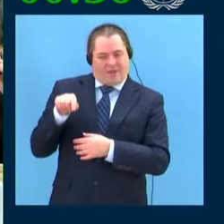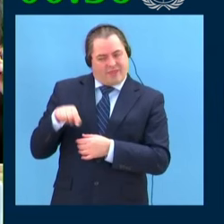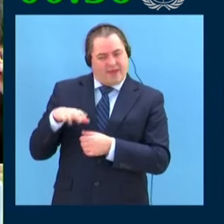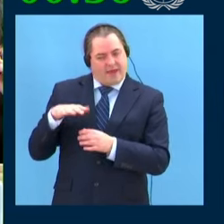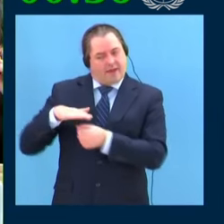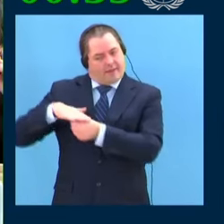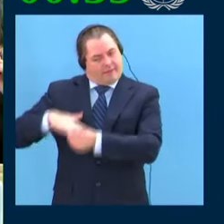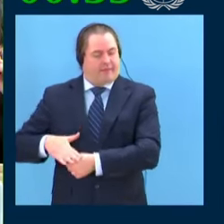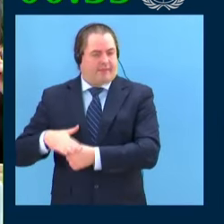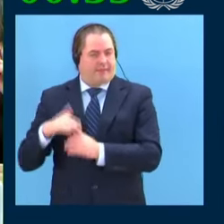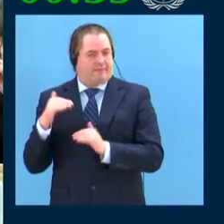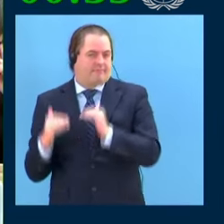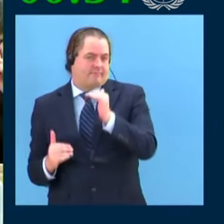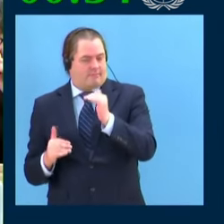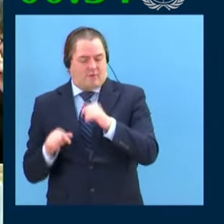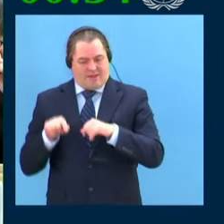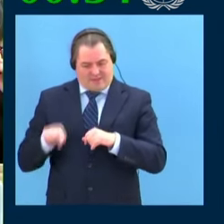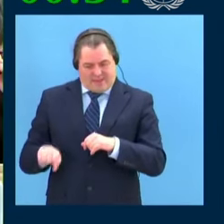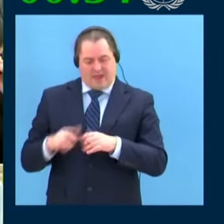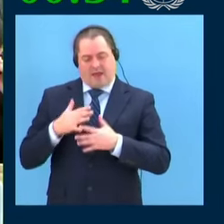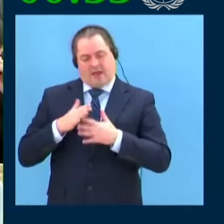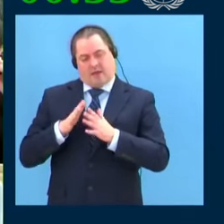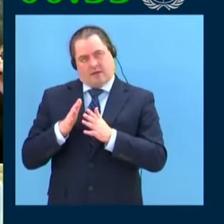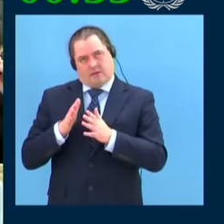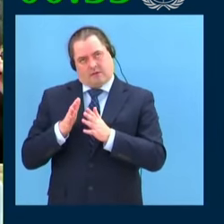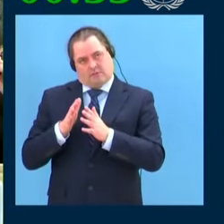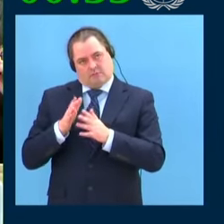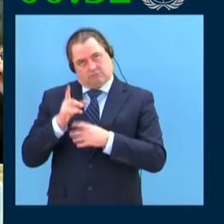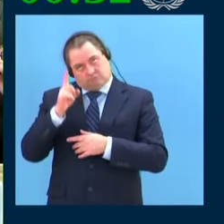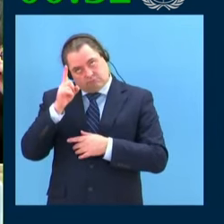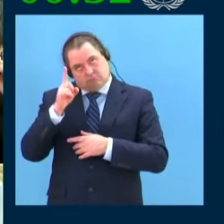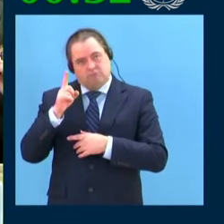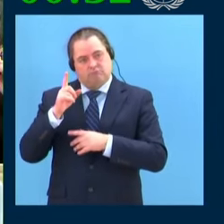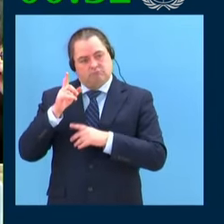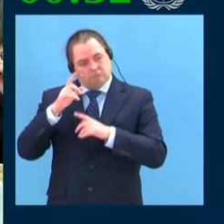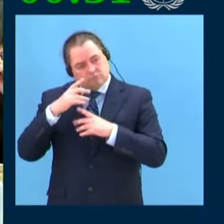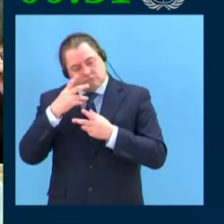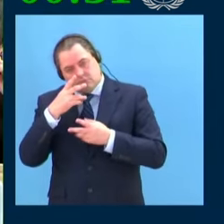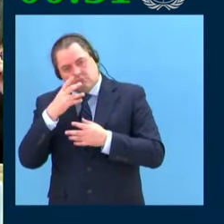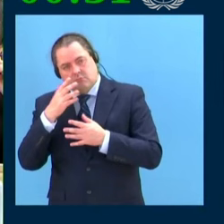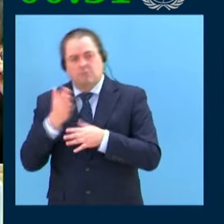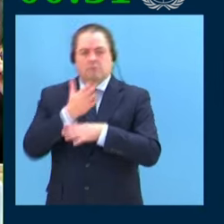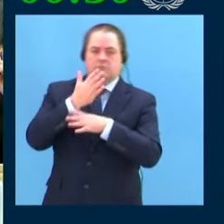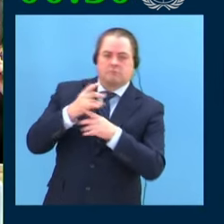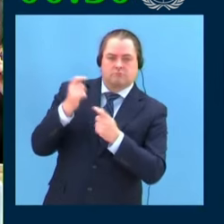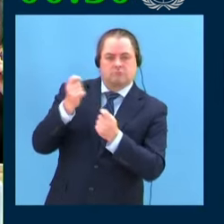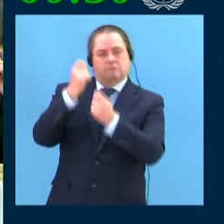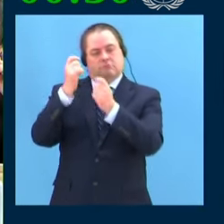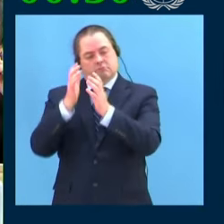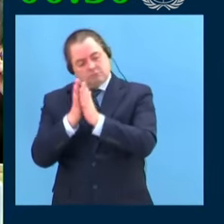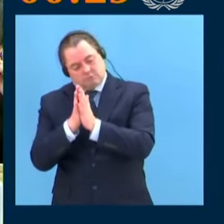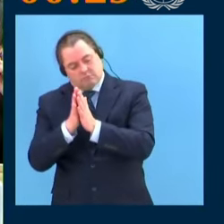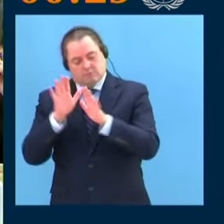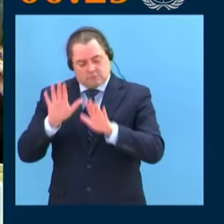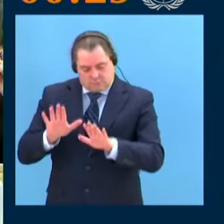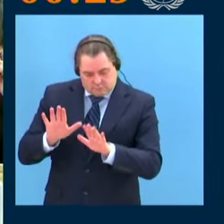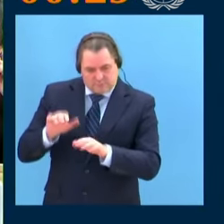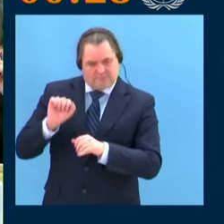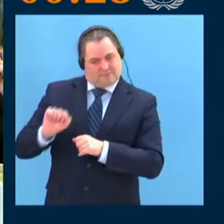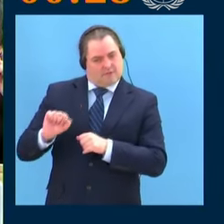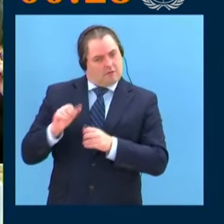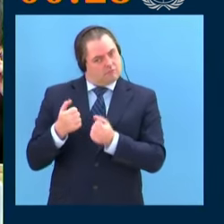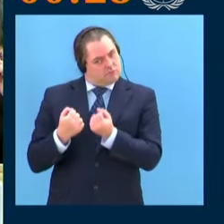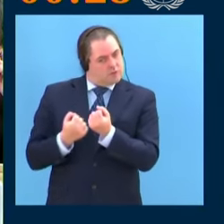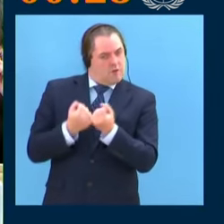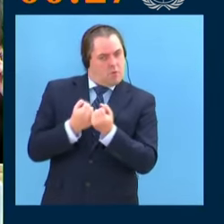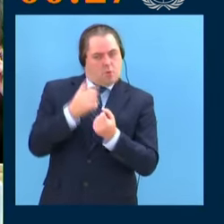les forgerons qui fabriquent des objets utiles pour la société et enfin les haratines esclaves derniers au service de